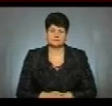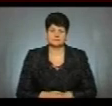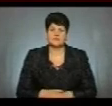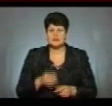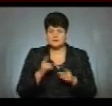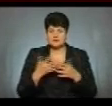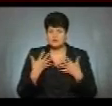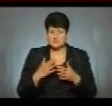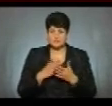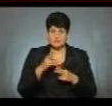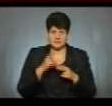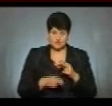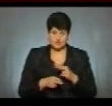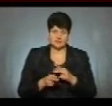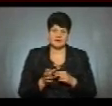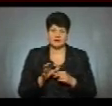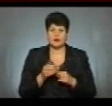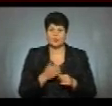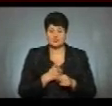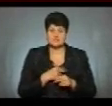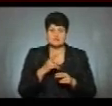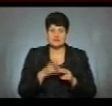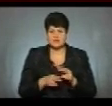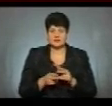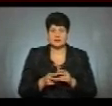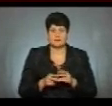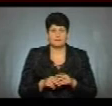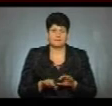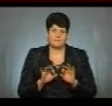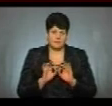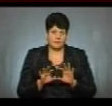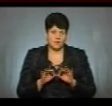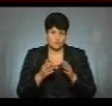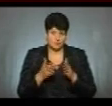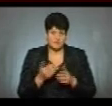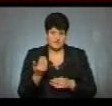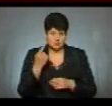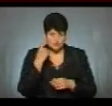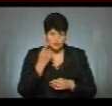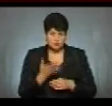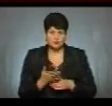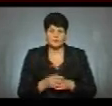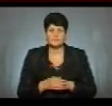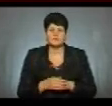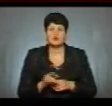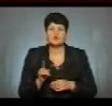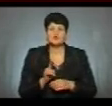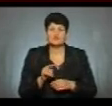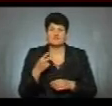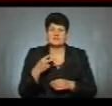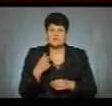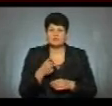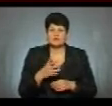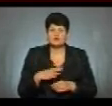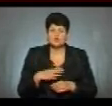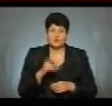Насправді маємо вже завершувати ефір, однак хочеться завершити якимось певним прогнозом. На вашу думку, як соціолога, що в 2020 році